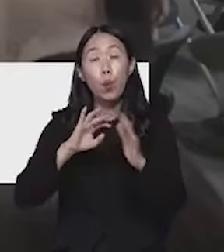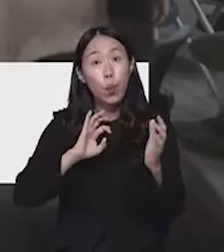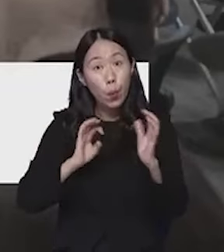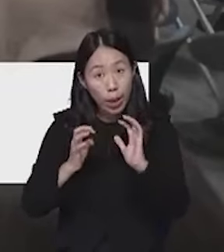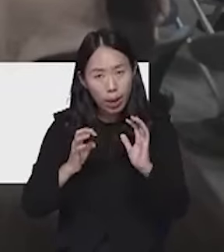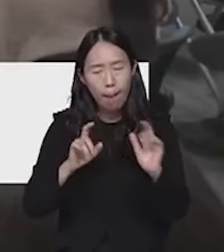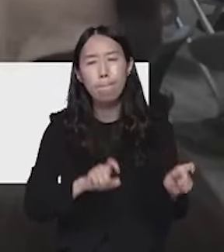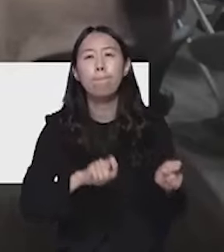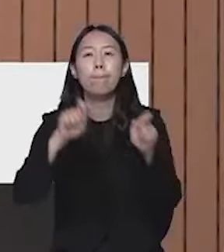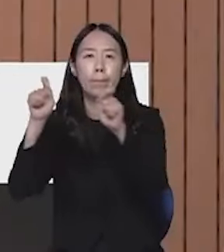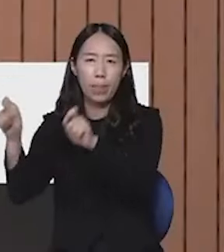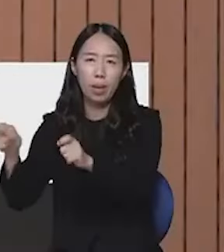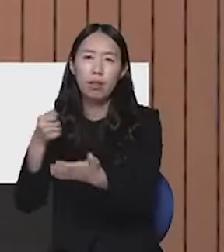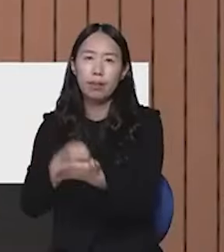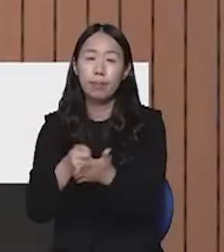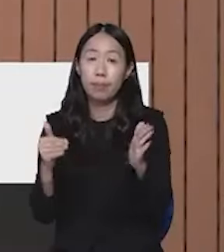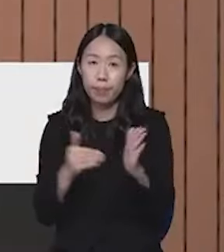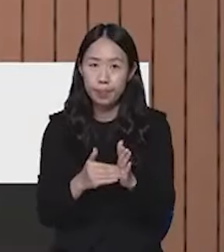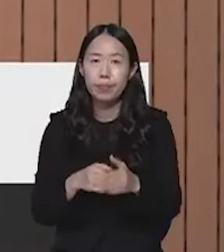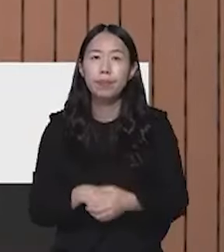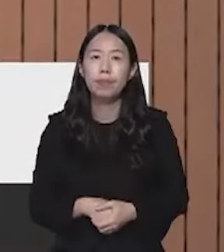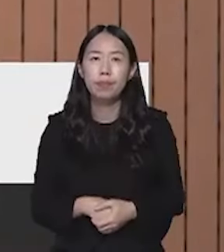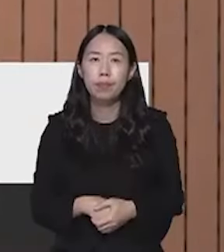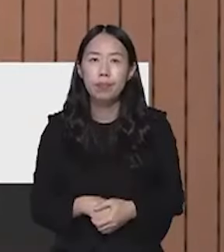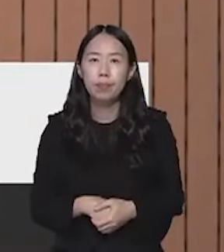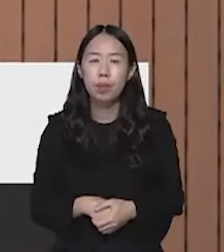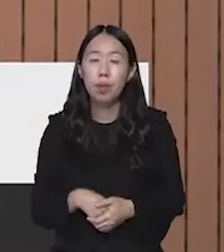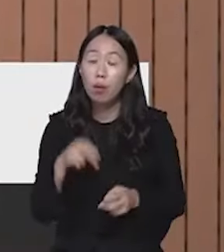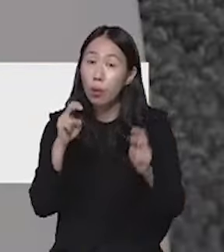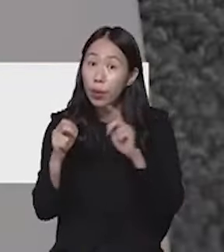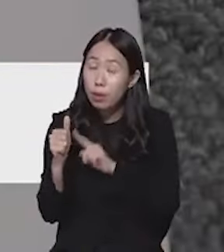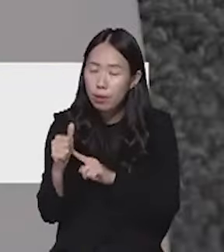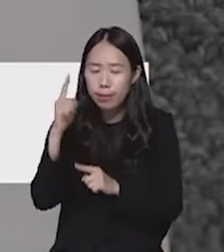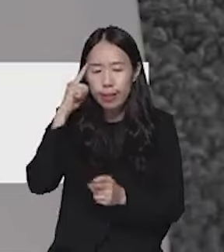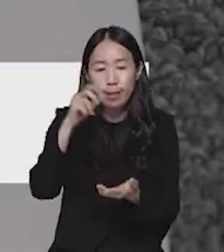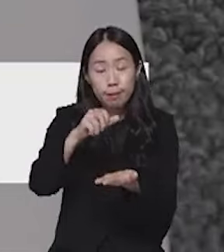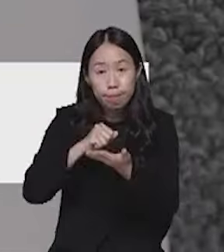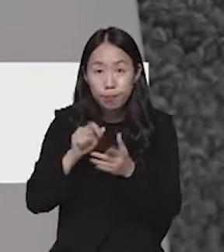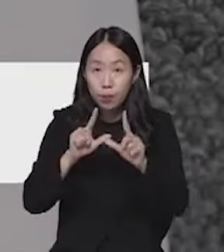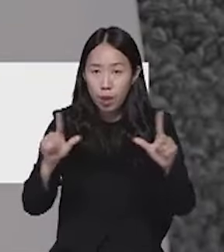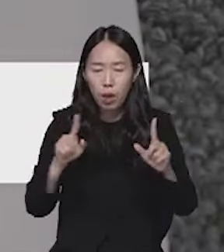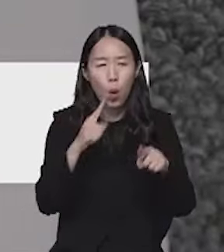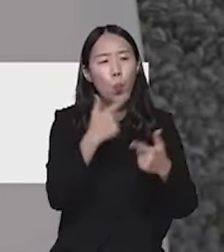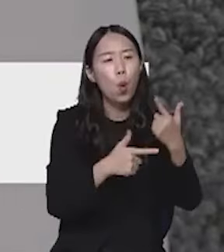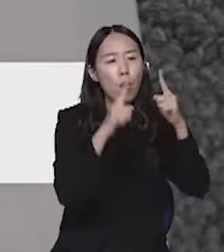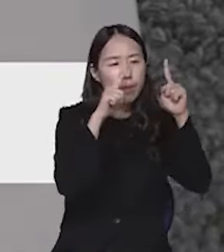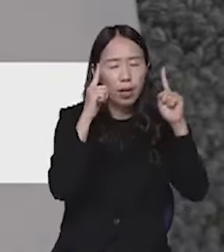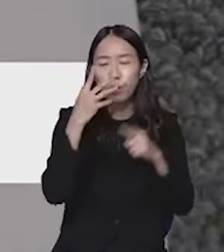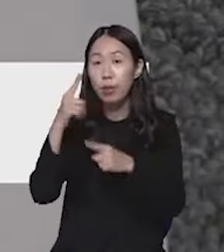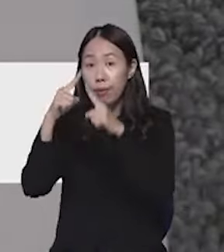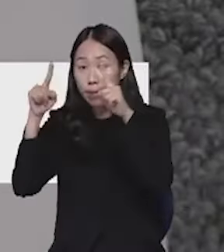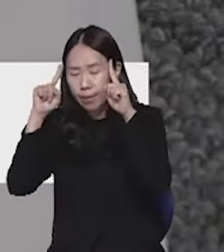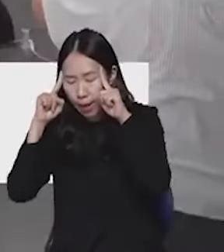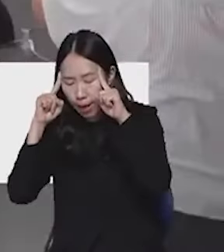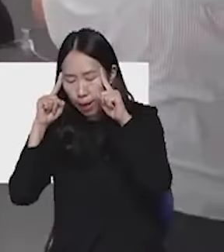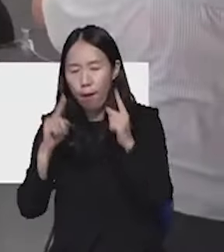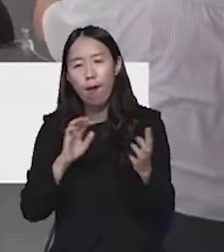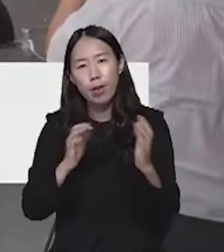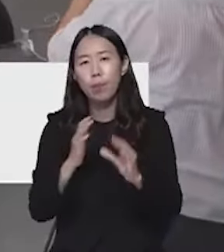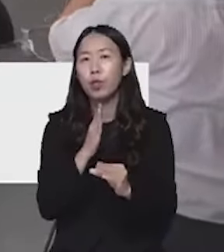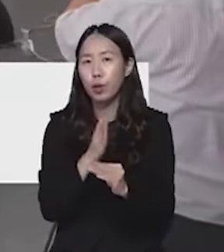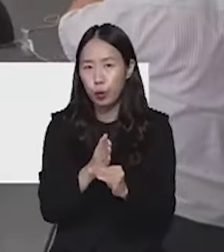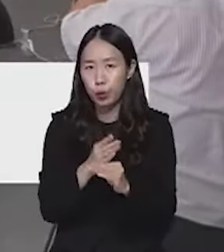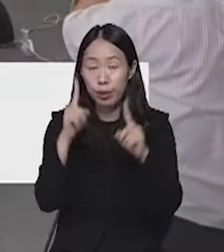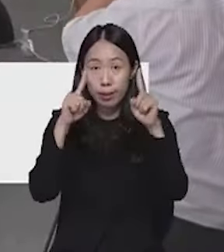공청회를 연기하기로 했다고 밝혔습니다. 용역기관은 의견 수렴 일정을 목포대, 순천대와 협의 중이며